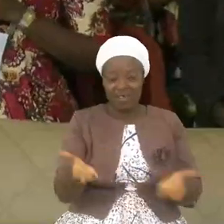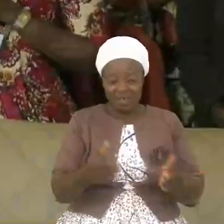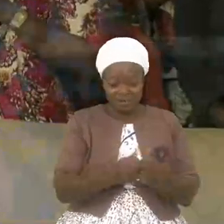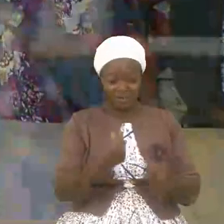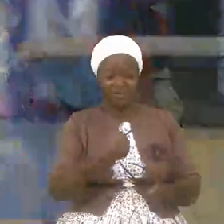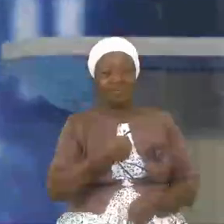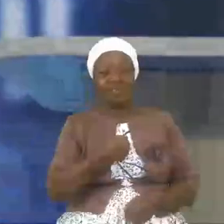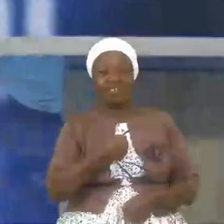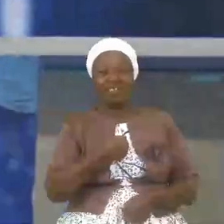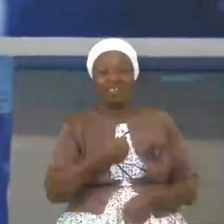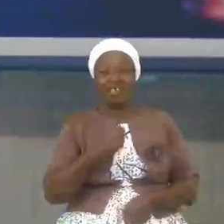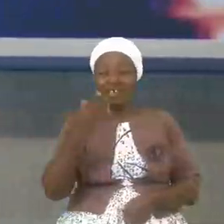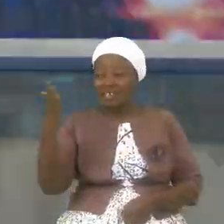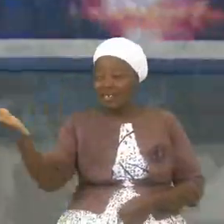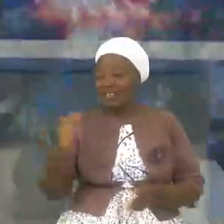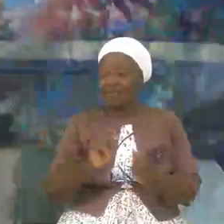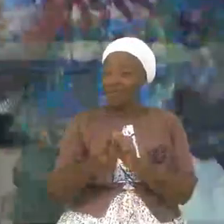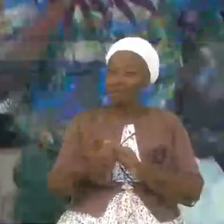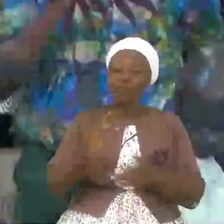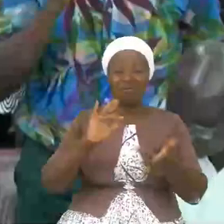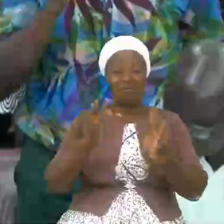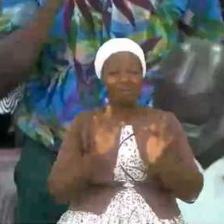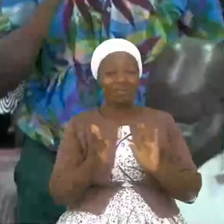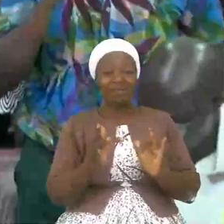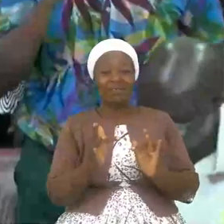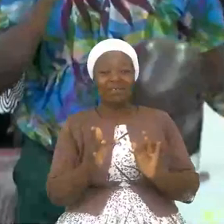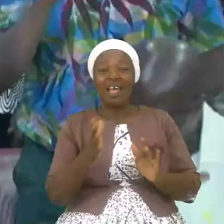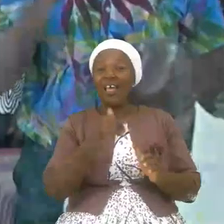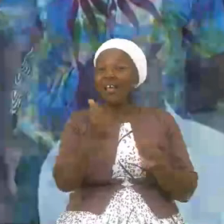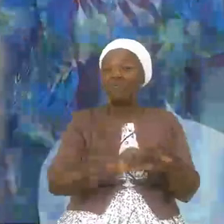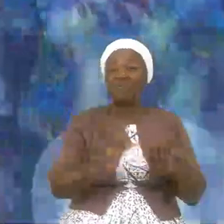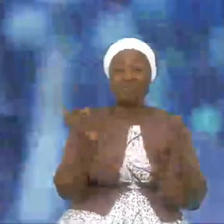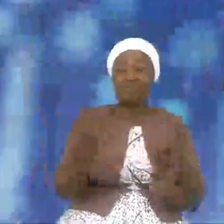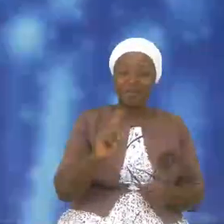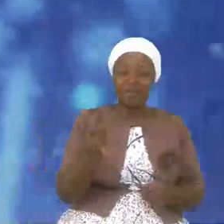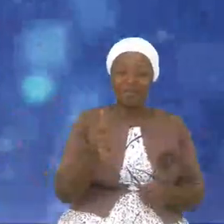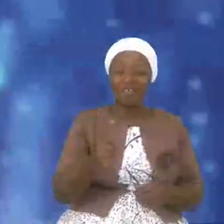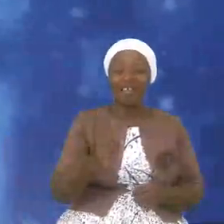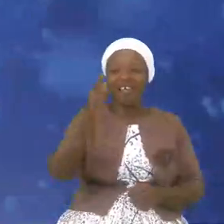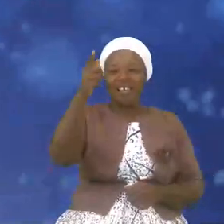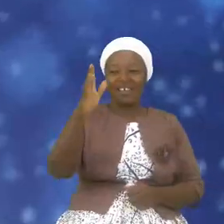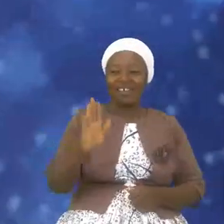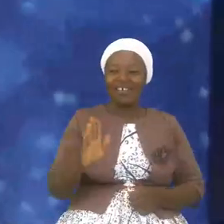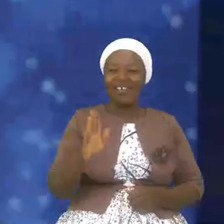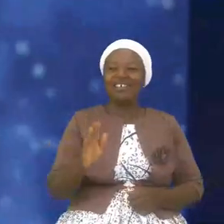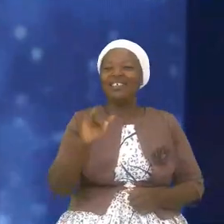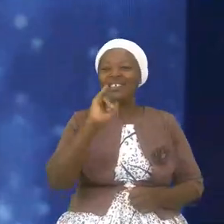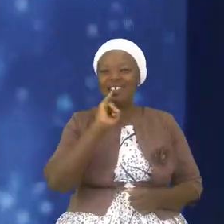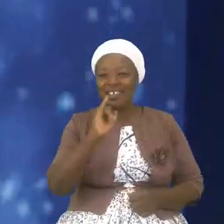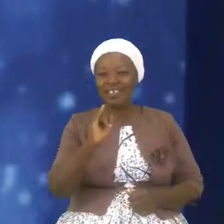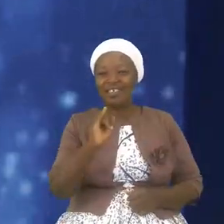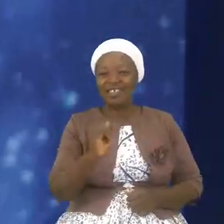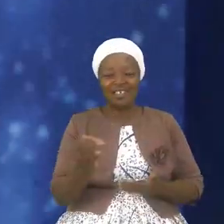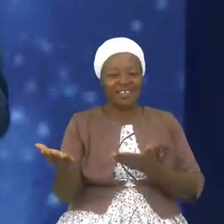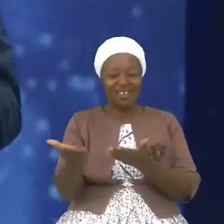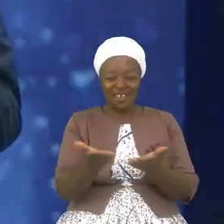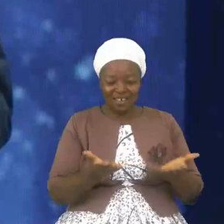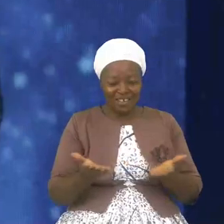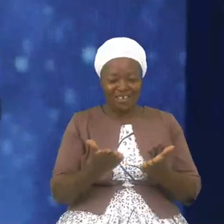avec moi. Et avec ceux qui sont en ligne partout. Dieu est